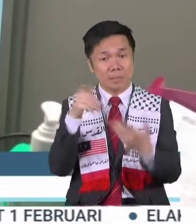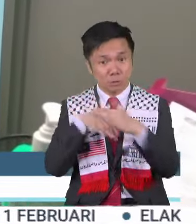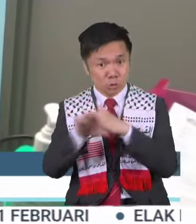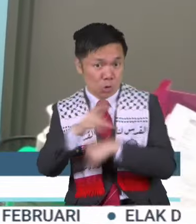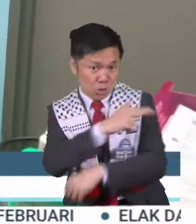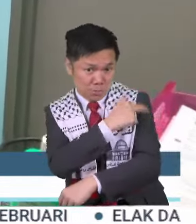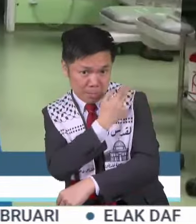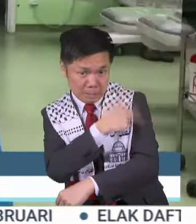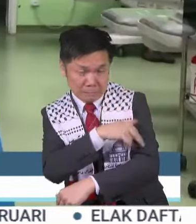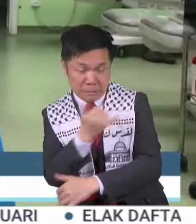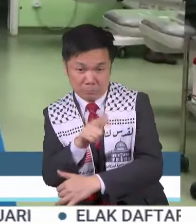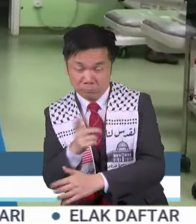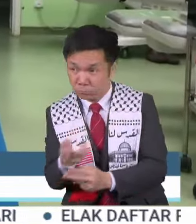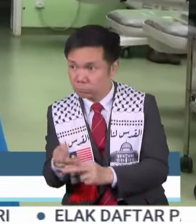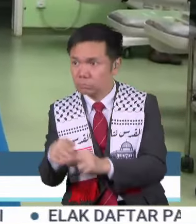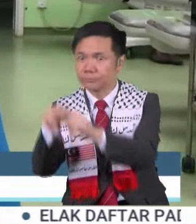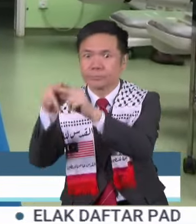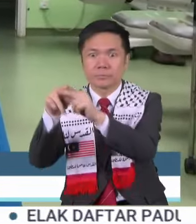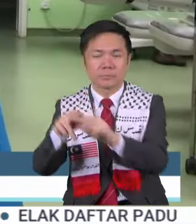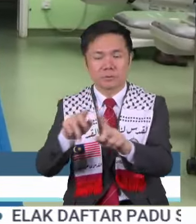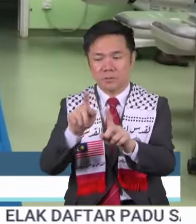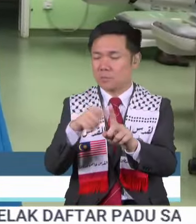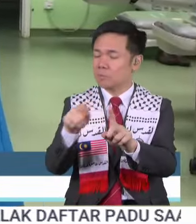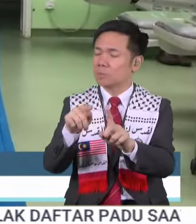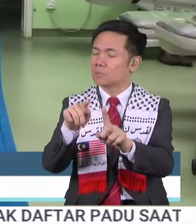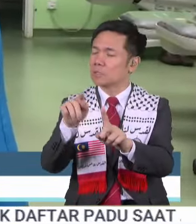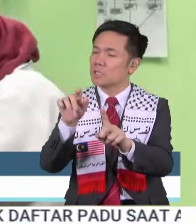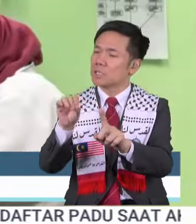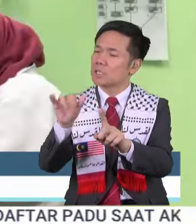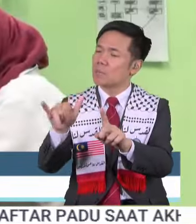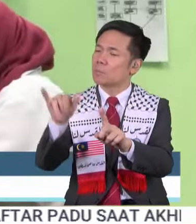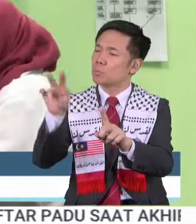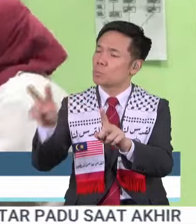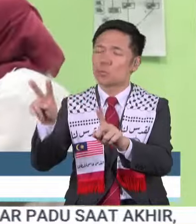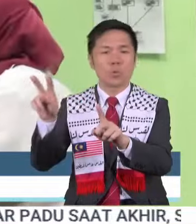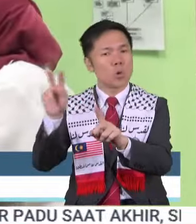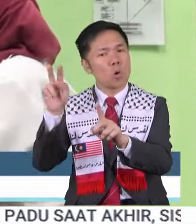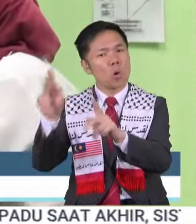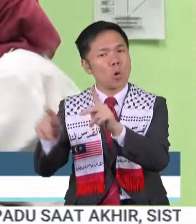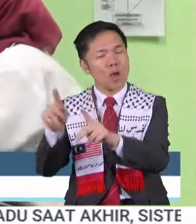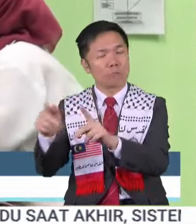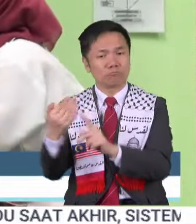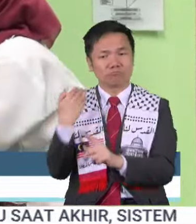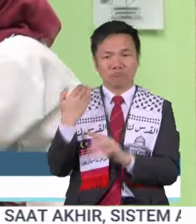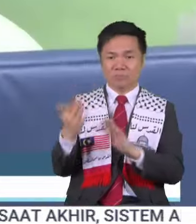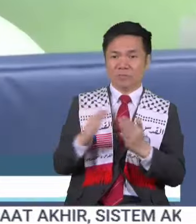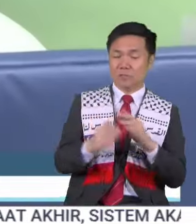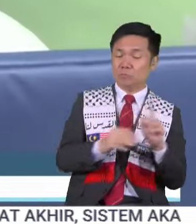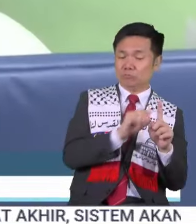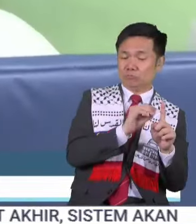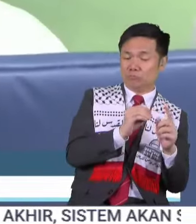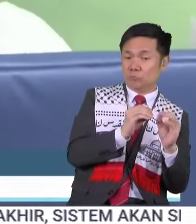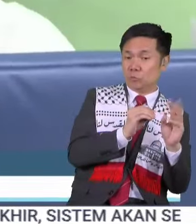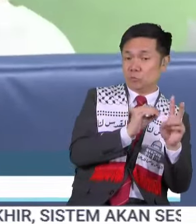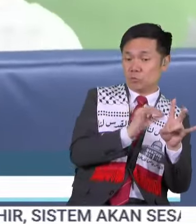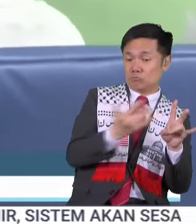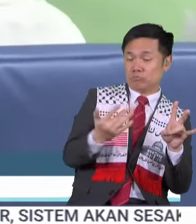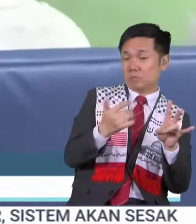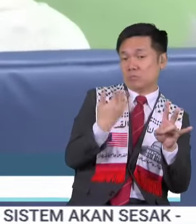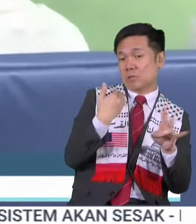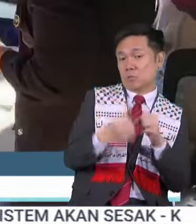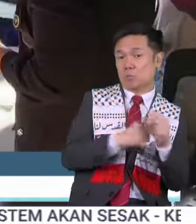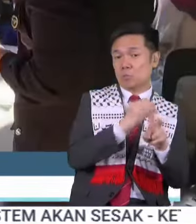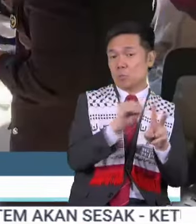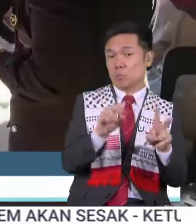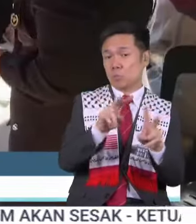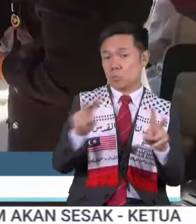hospital meningkat kepada 1062 orang tahun lalu berbanding 724 orang pada 2022